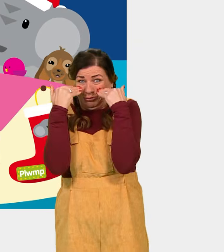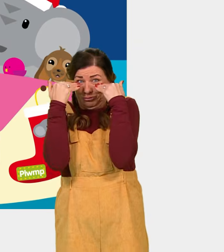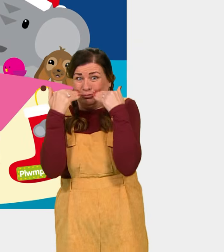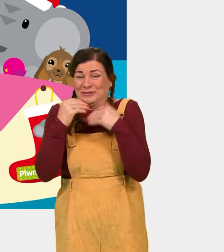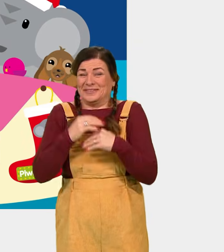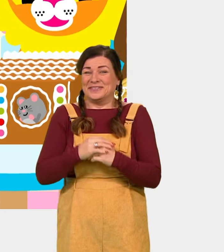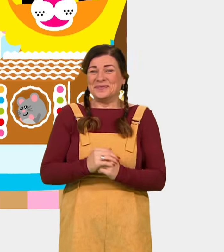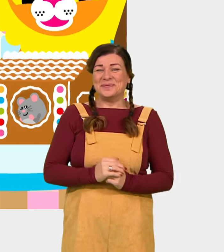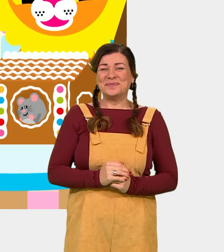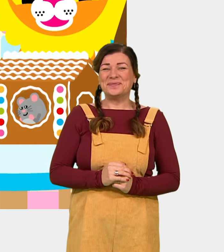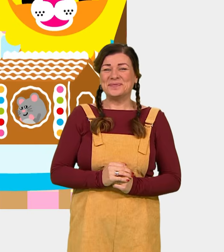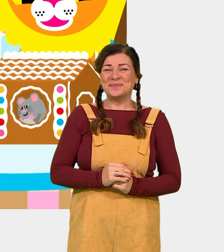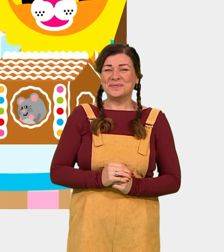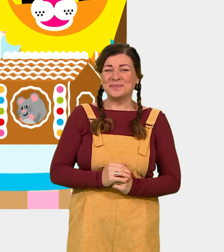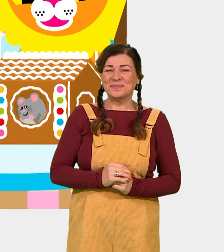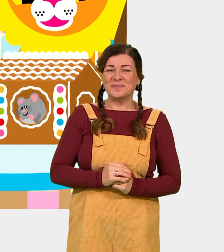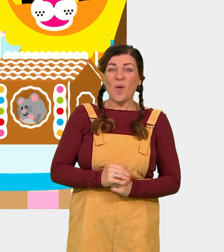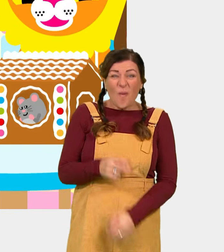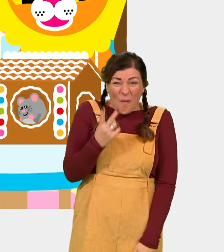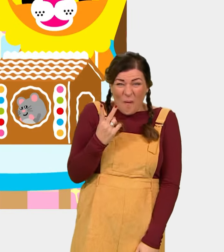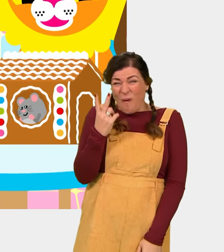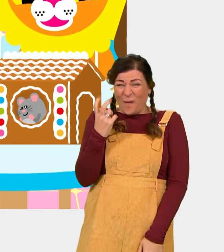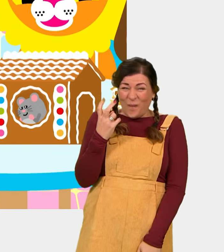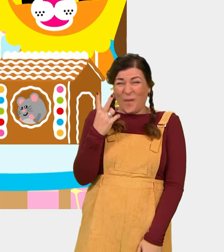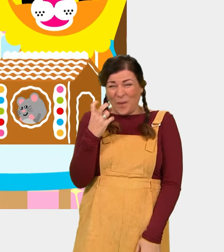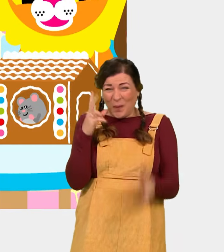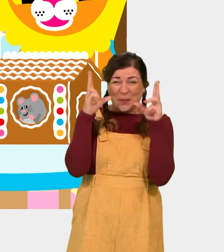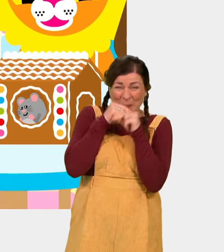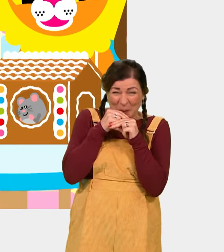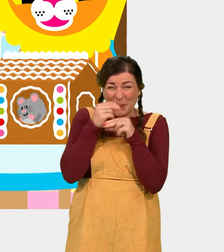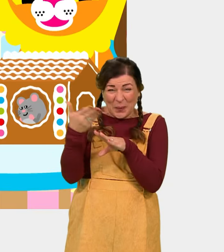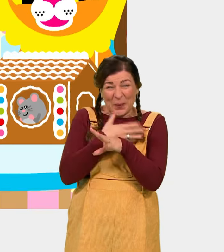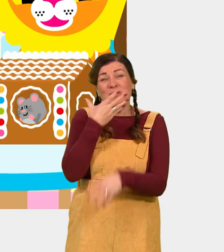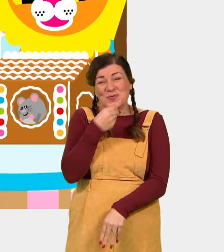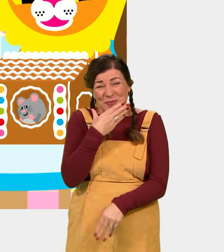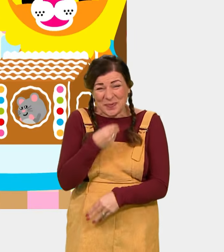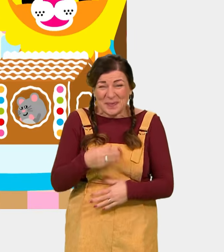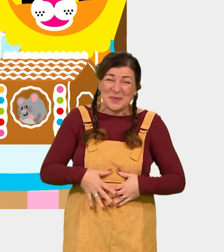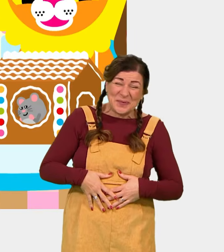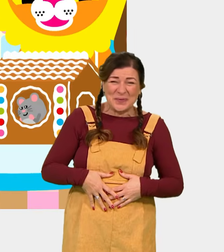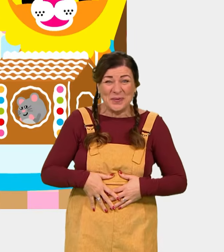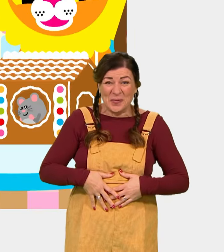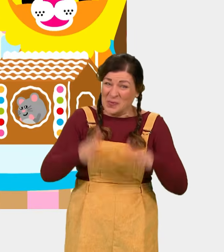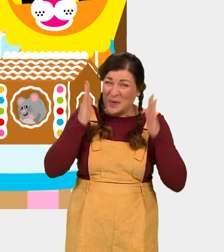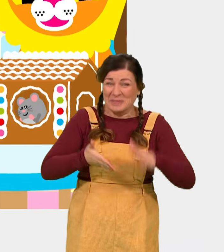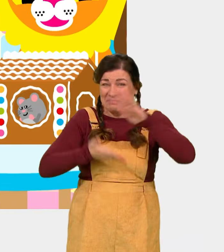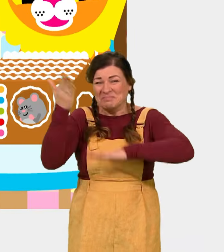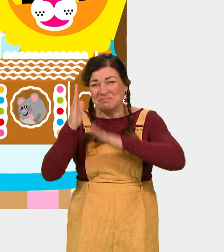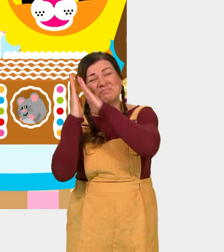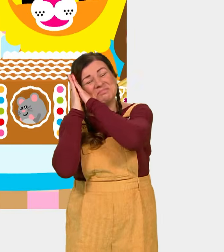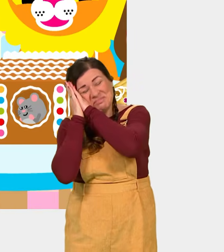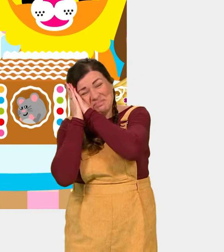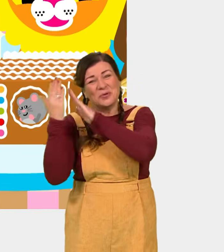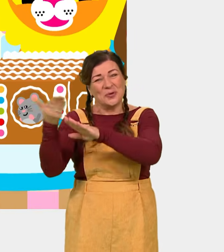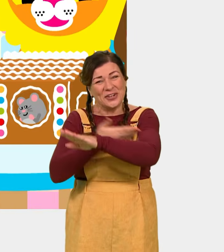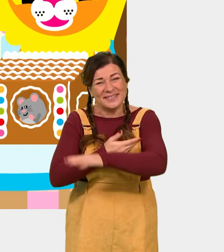gyd. Dim ond 2 gwsg tan dolig, medde Bolgi. Well i ni fynd i'r gwely yn